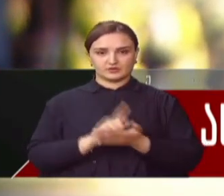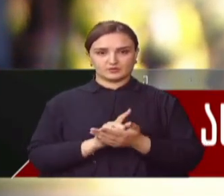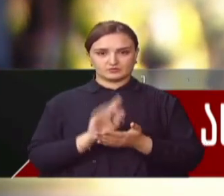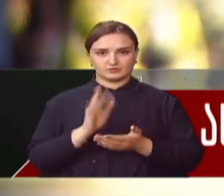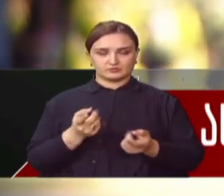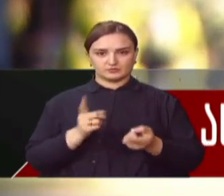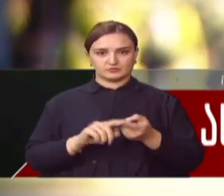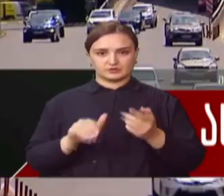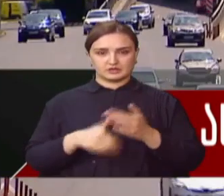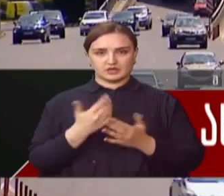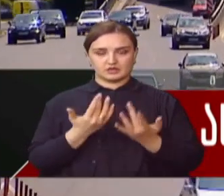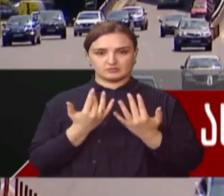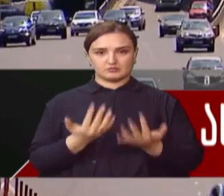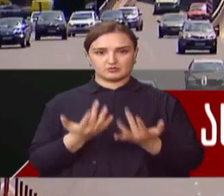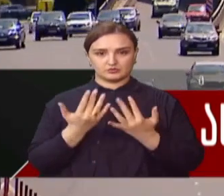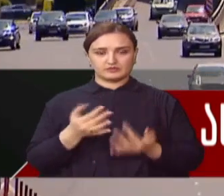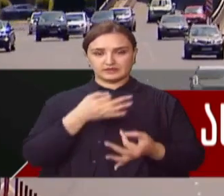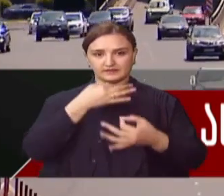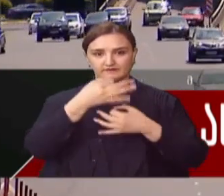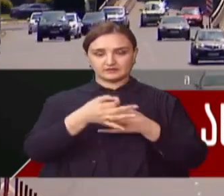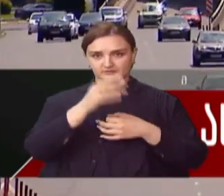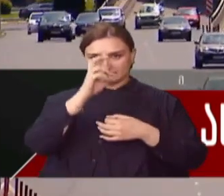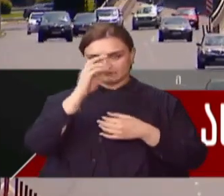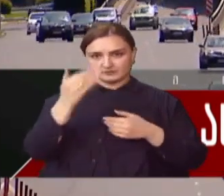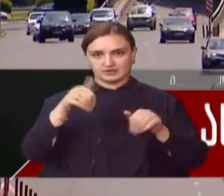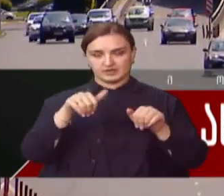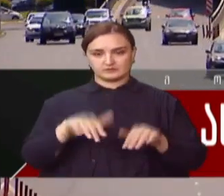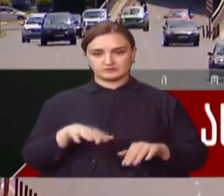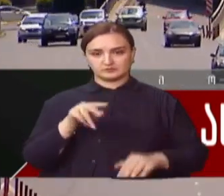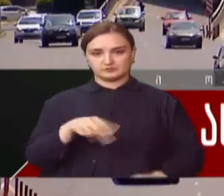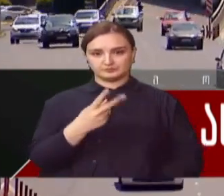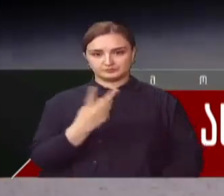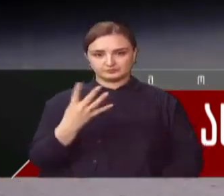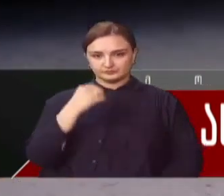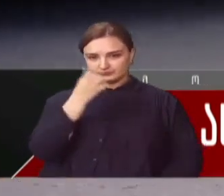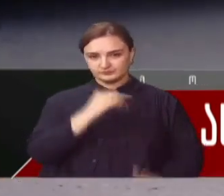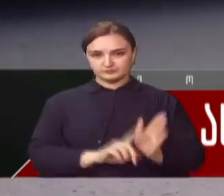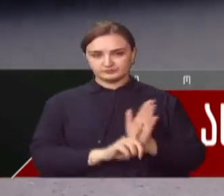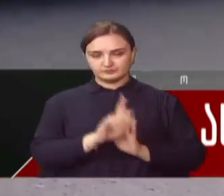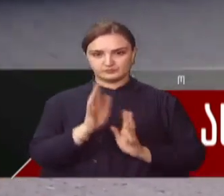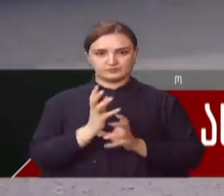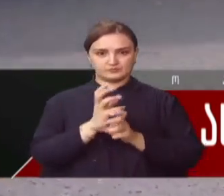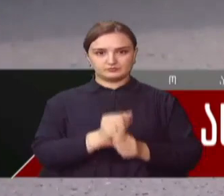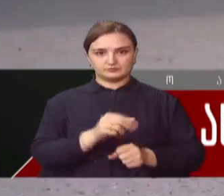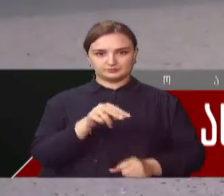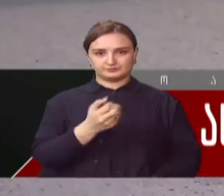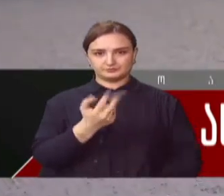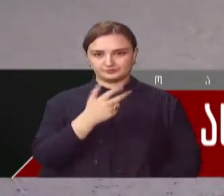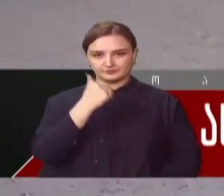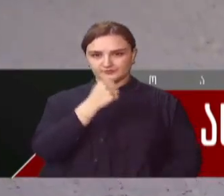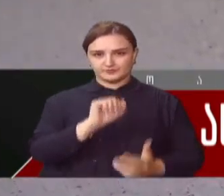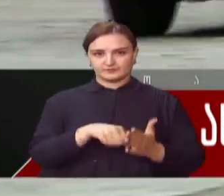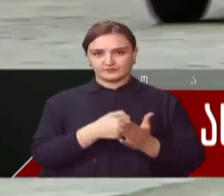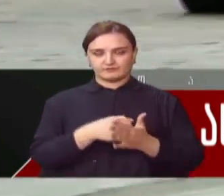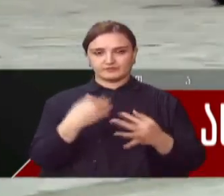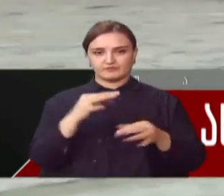გავრცელდება ახალი მოთხოვნები. შეგახსენებთ, მთავრობის გადაწყვეტილებით 2024 წლიდან შეიზღუდება 2013 წლამდე